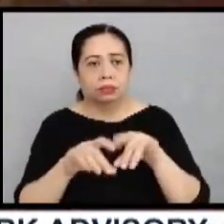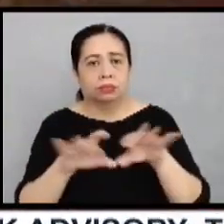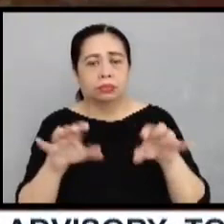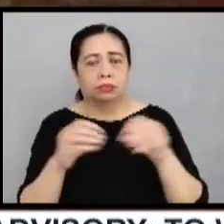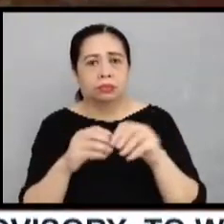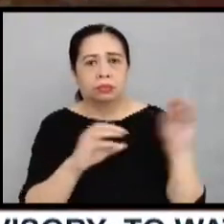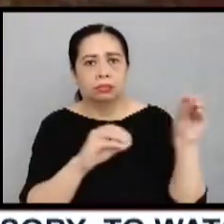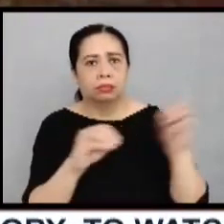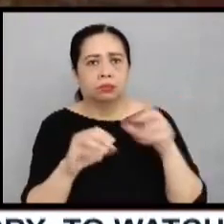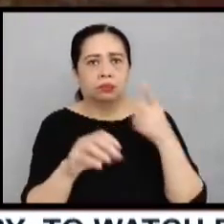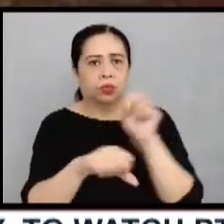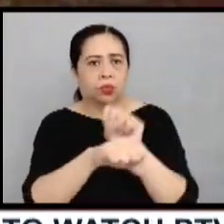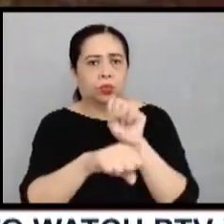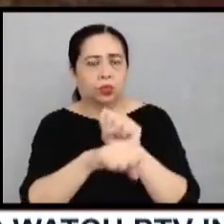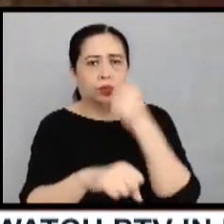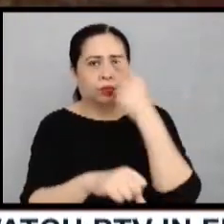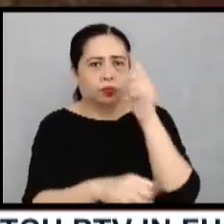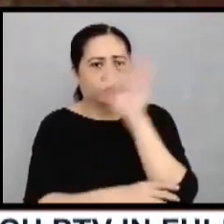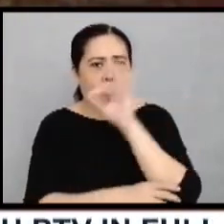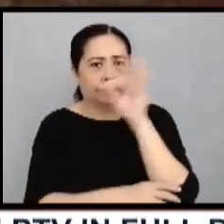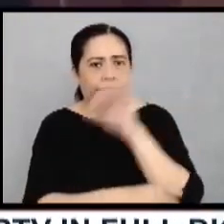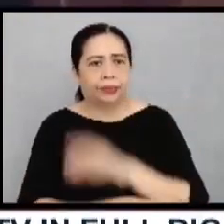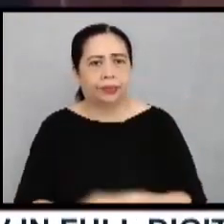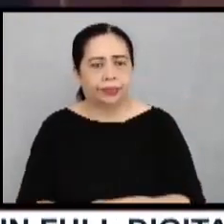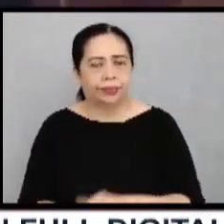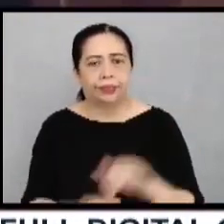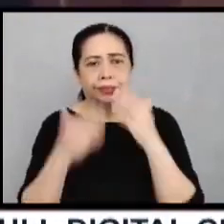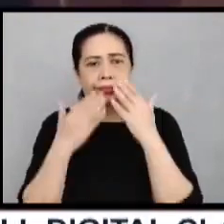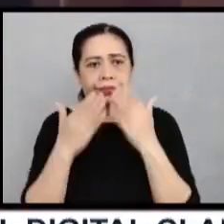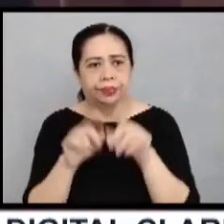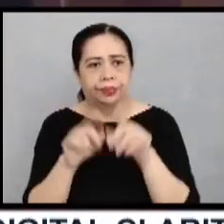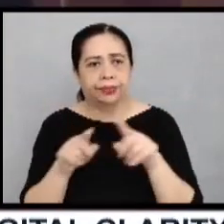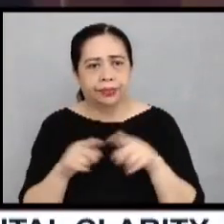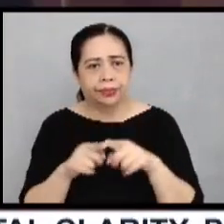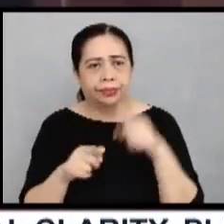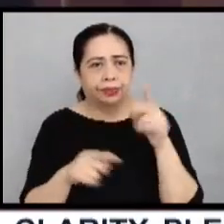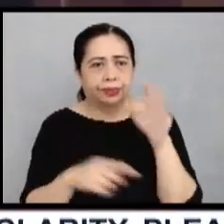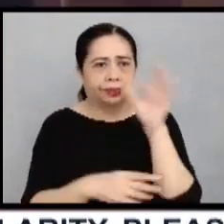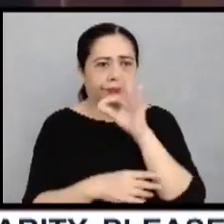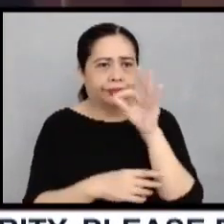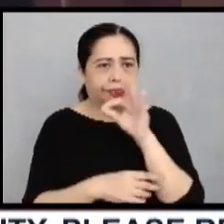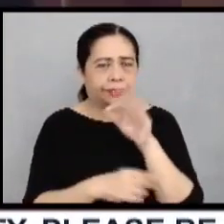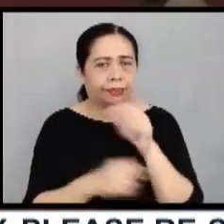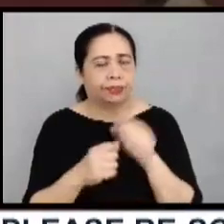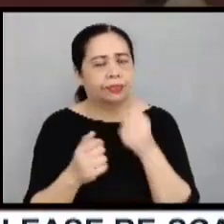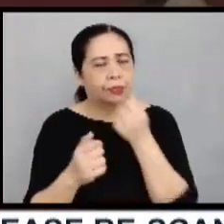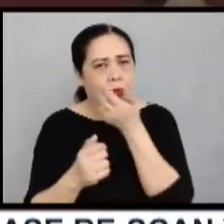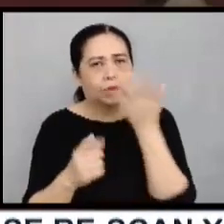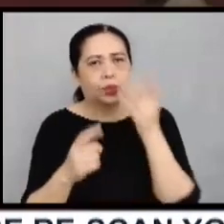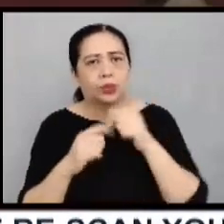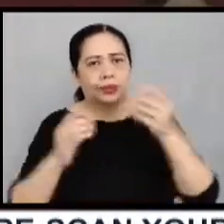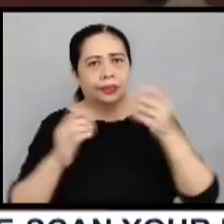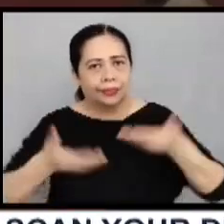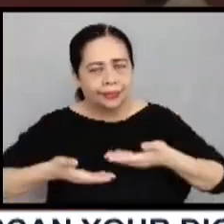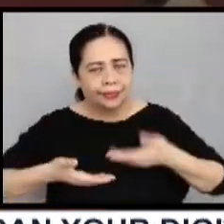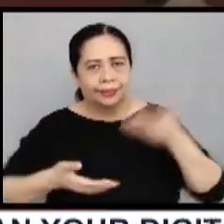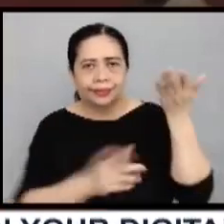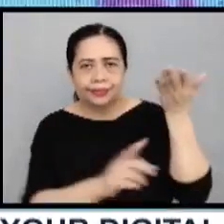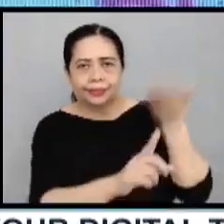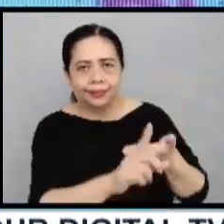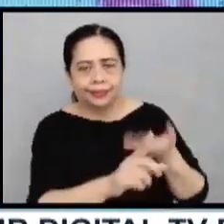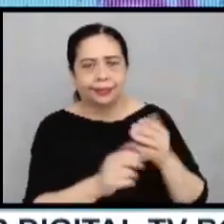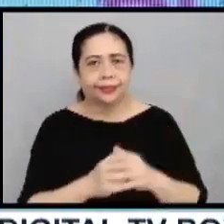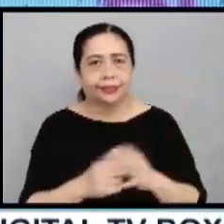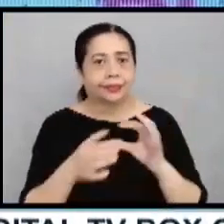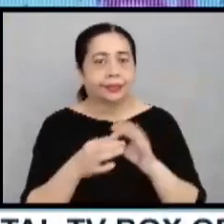for work para sa mga Pilipino. Nagpasalamat ang opisyal sa mga Pilipino sa mainit na pagtanggap sa kanya. Bukod sa joint